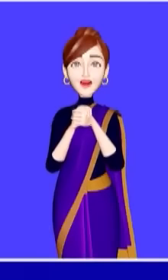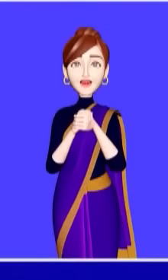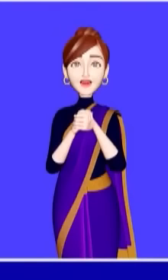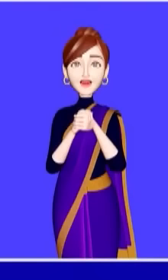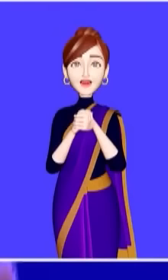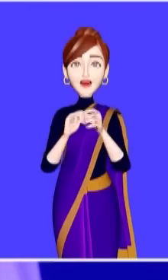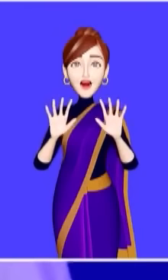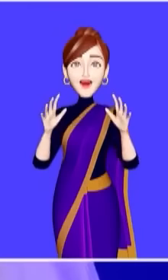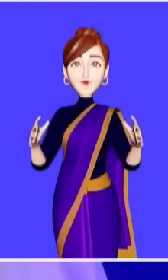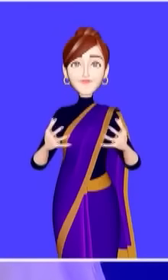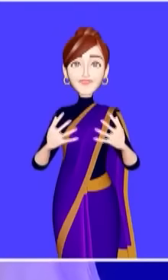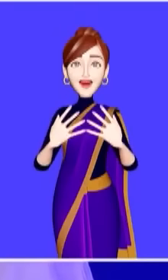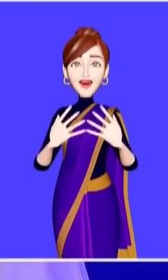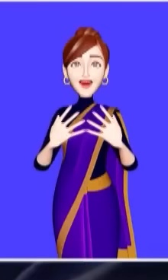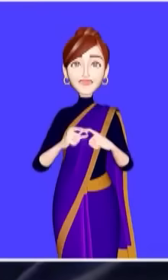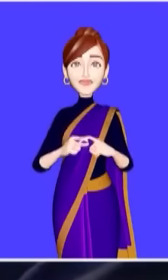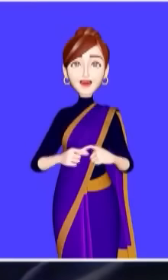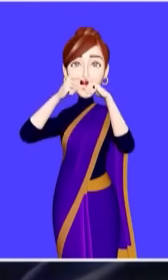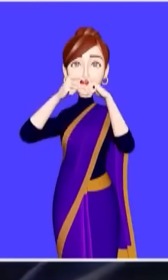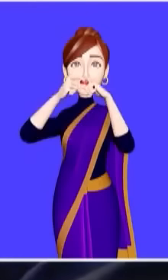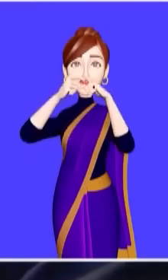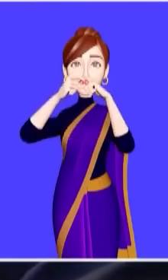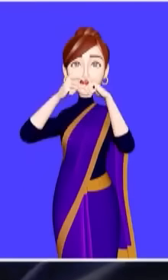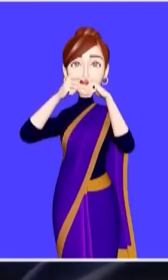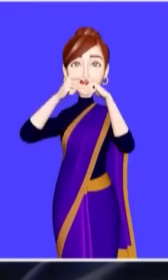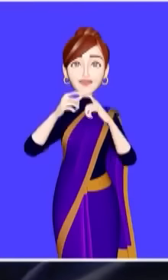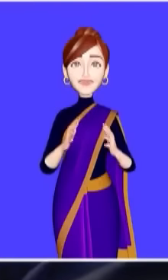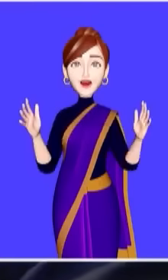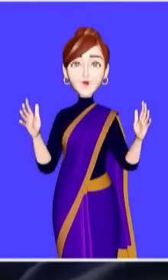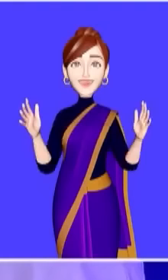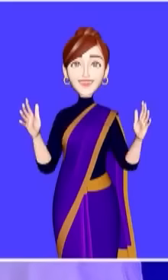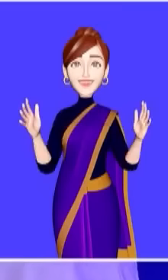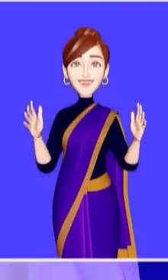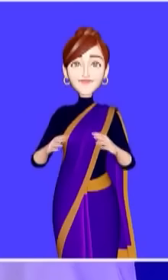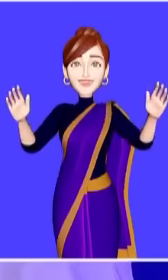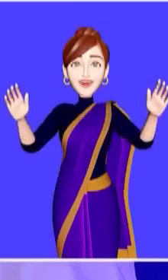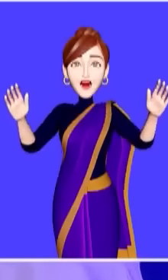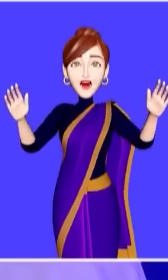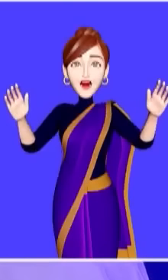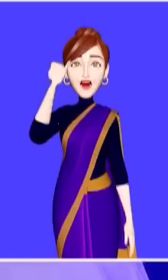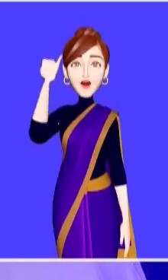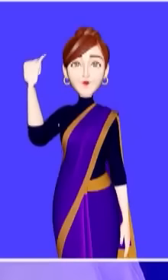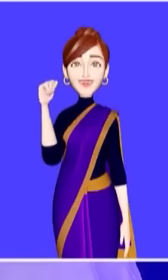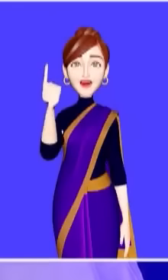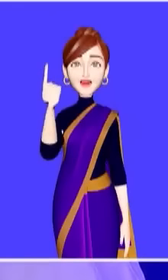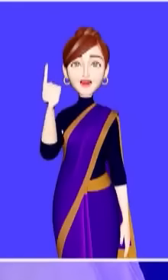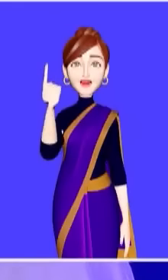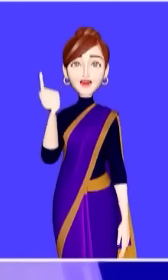वो हमेशा वैसी बात करते हैं। ऐसे लोग जिन्हें एआई में भय दिखता